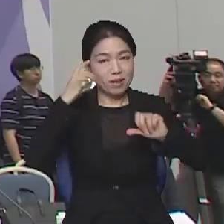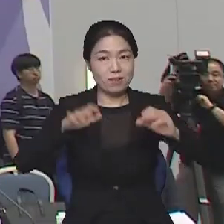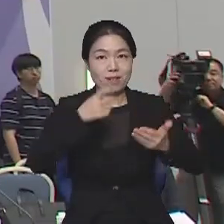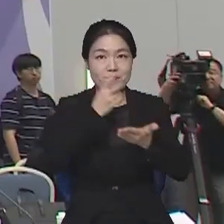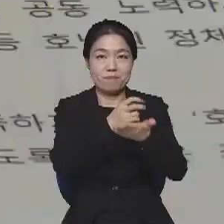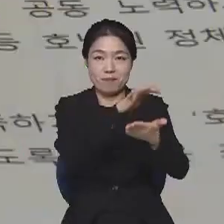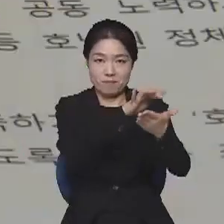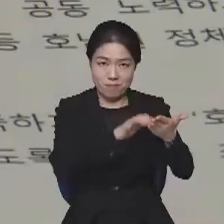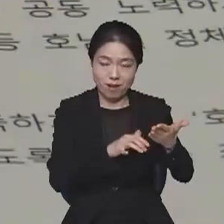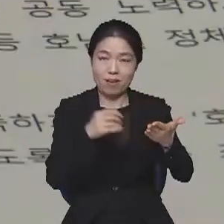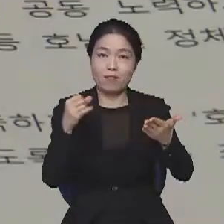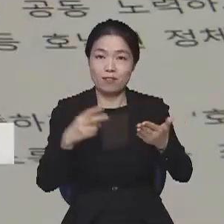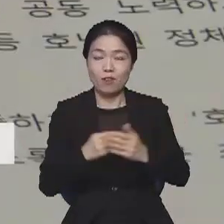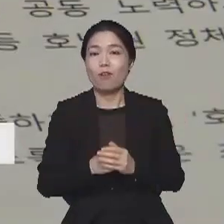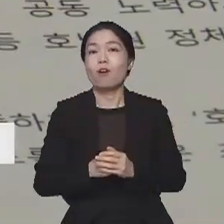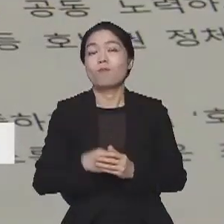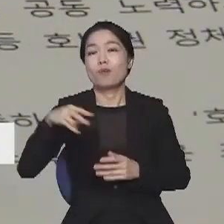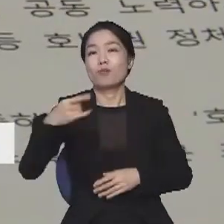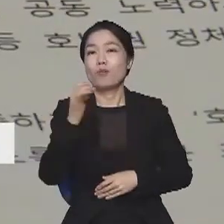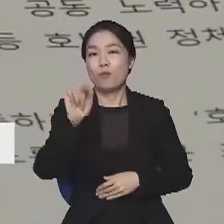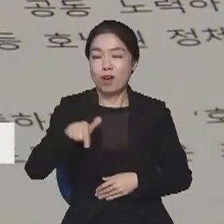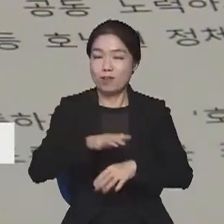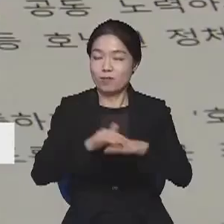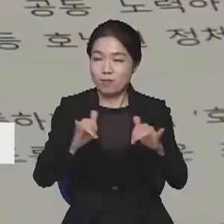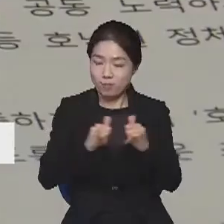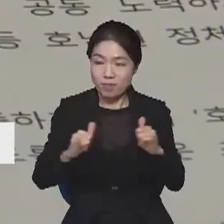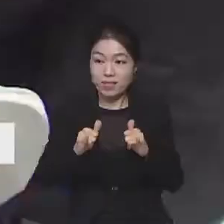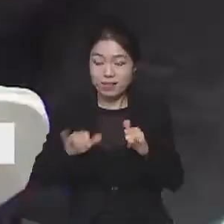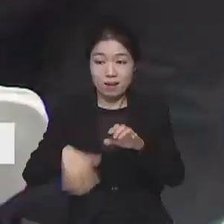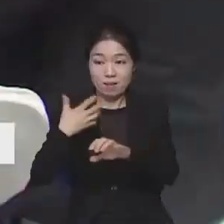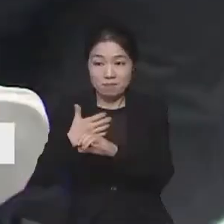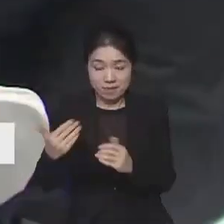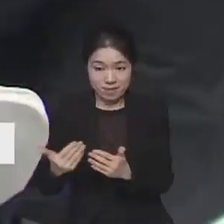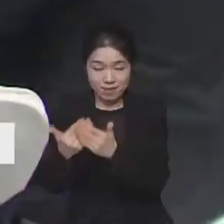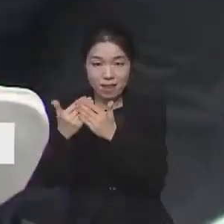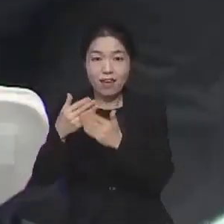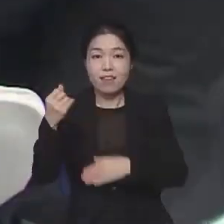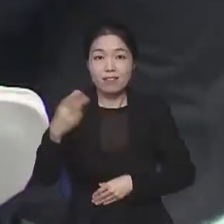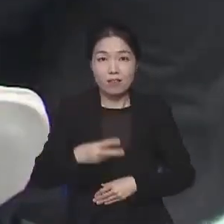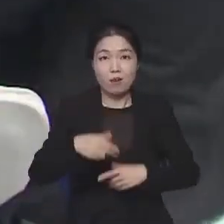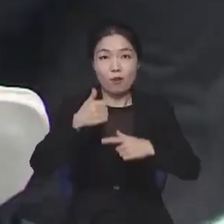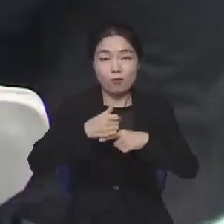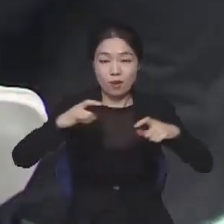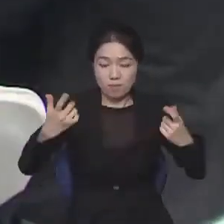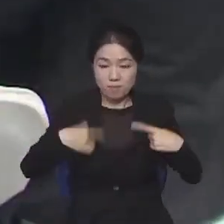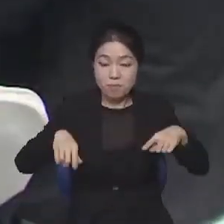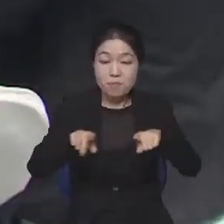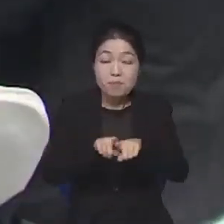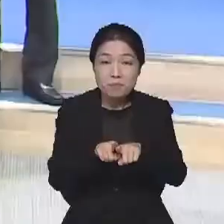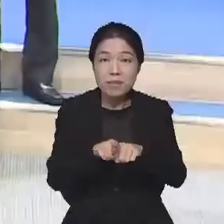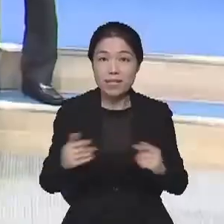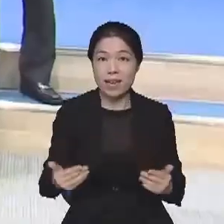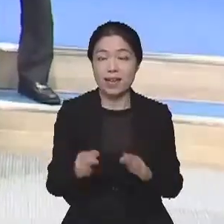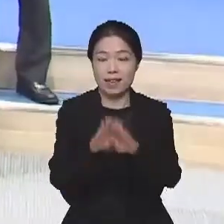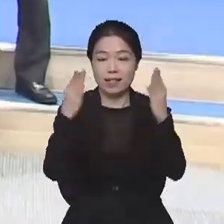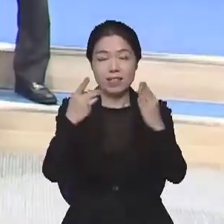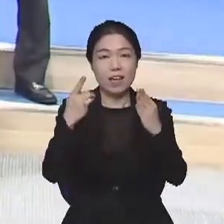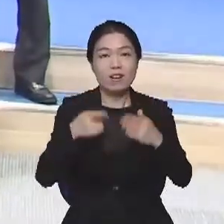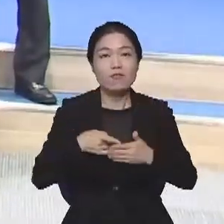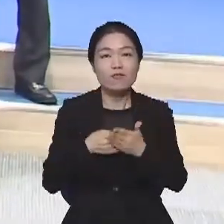헌법 전문 수록과 동학농민혁명 선양, 호남 관광문화주간 공동 개최 등을 함께 추진할